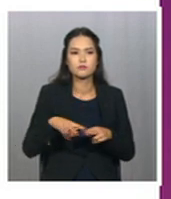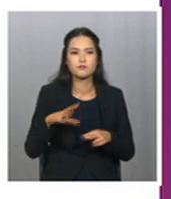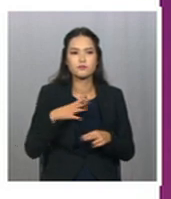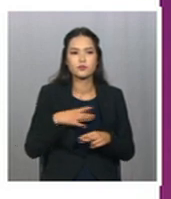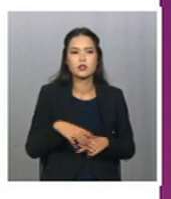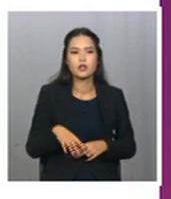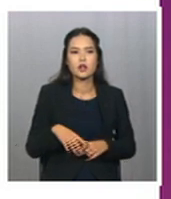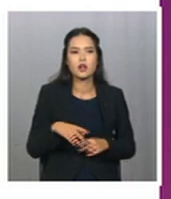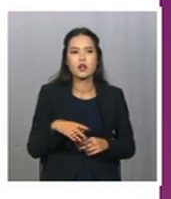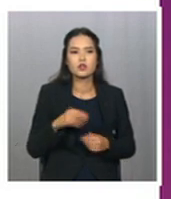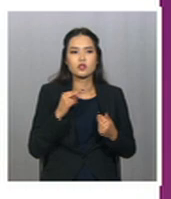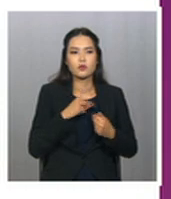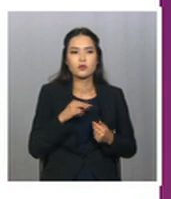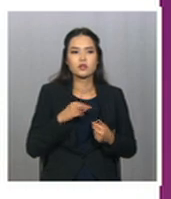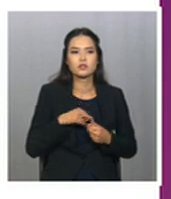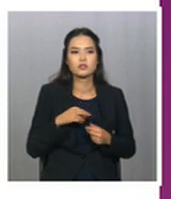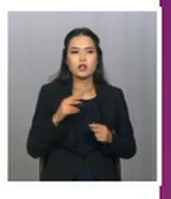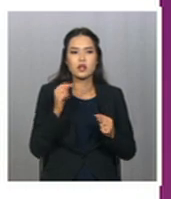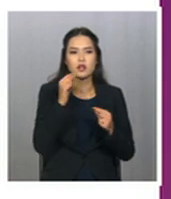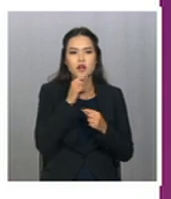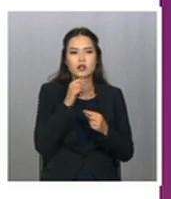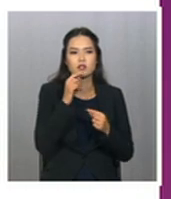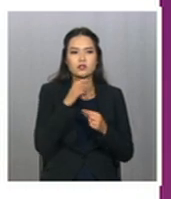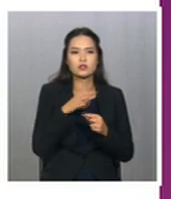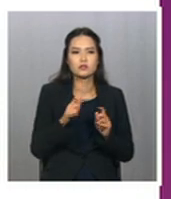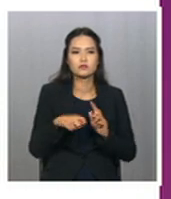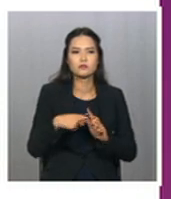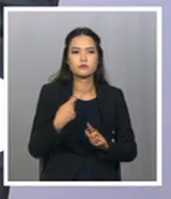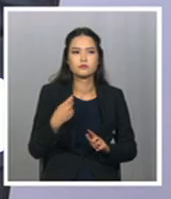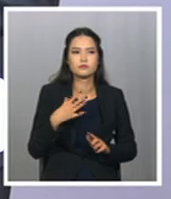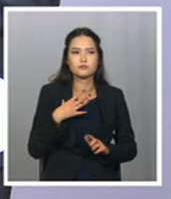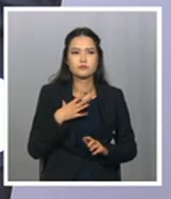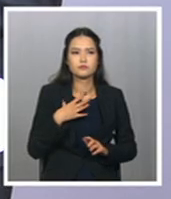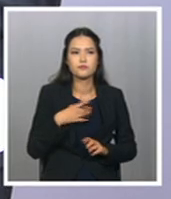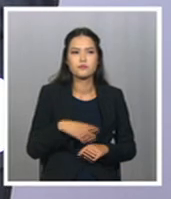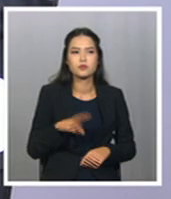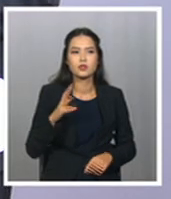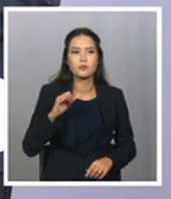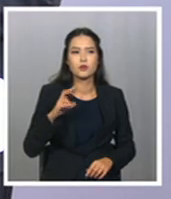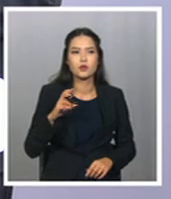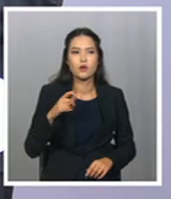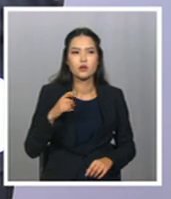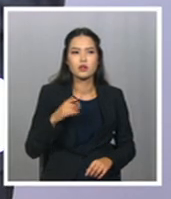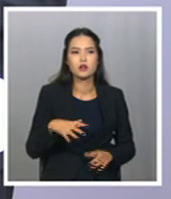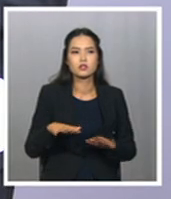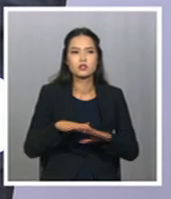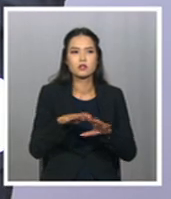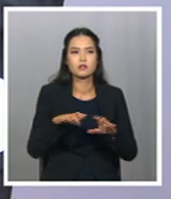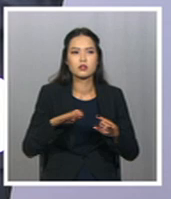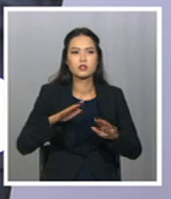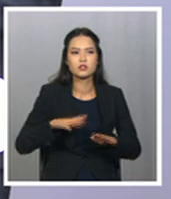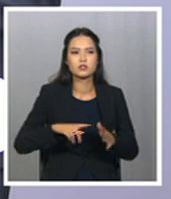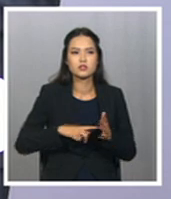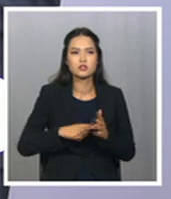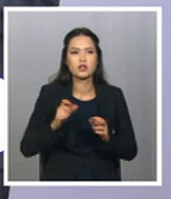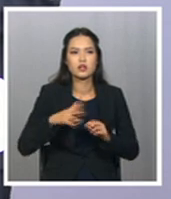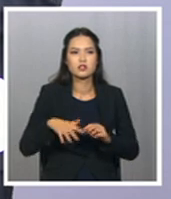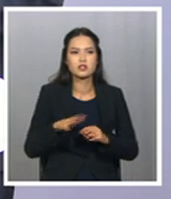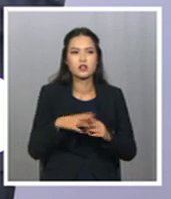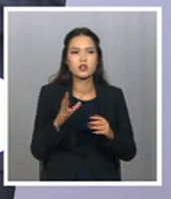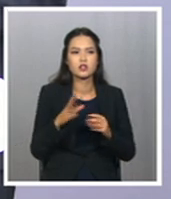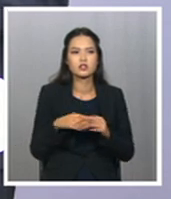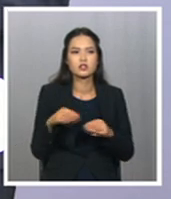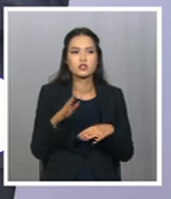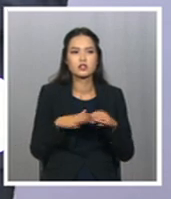Шаруашылық дамуының экономикалық негізін бұзды. Моңғолдар жаулап алған жерлеріндегі халықтарға